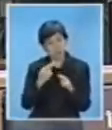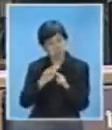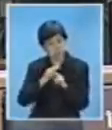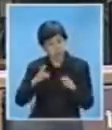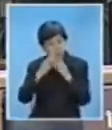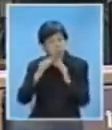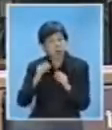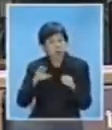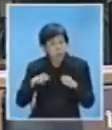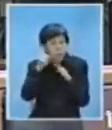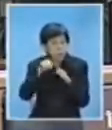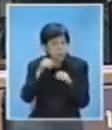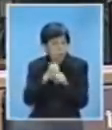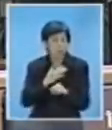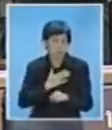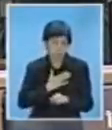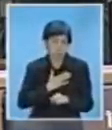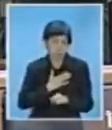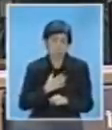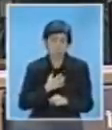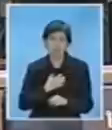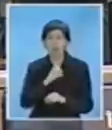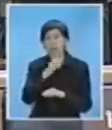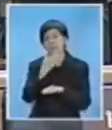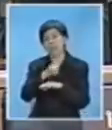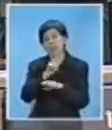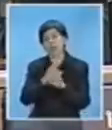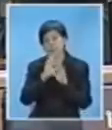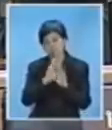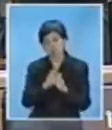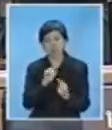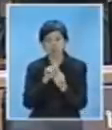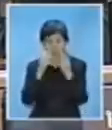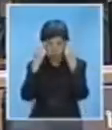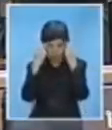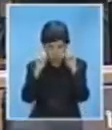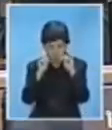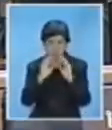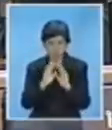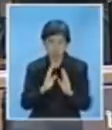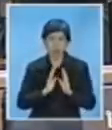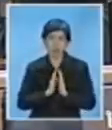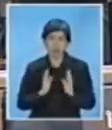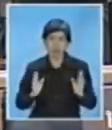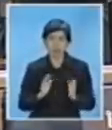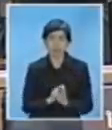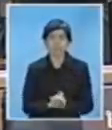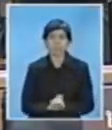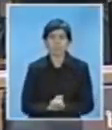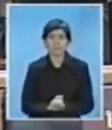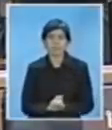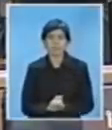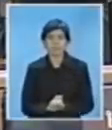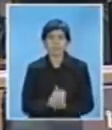ณีเขาพระวิหารเป็นต้นดิฉันก็ขอกราบเรียนท่านประธานฝากไปยังท่านนายกเพียงเท่านี้ค่ะขอบพระคุณค่ะ